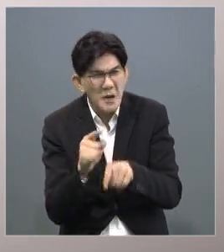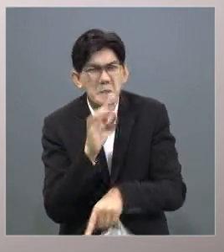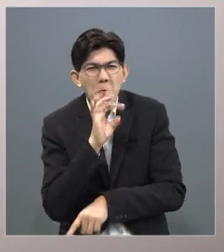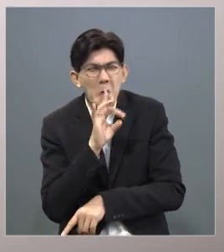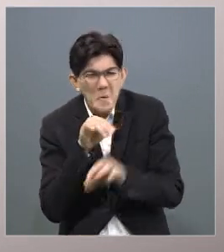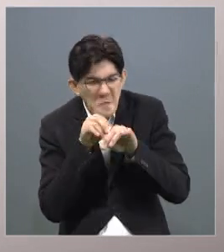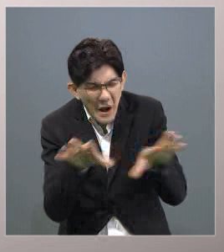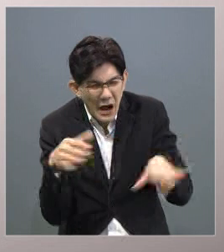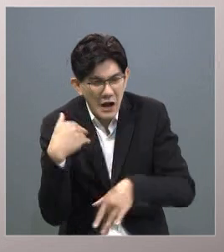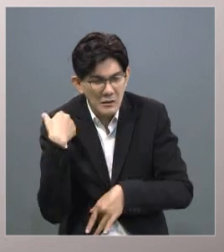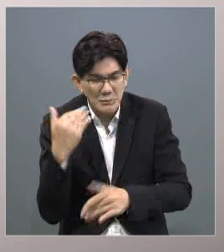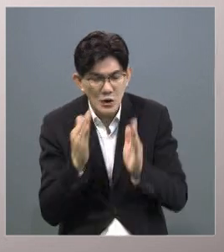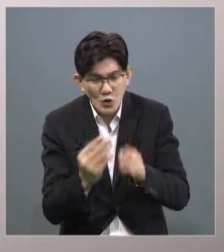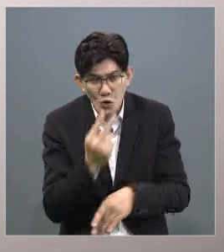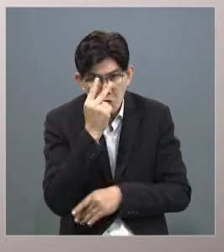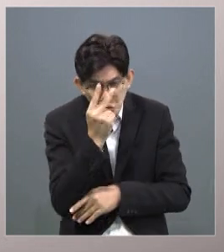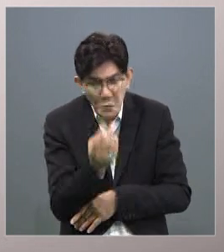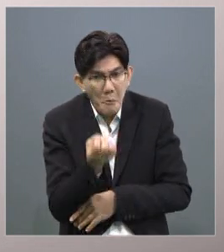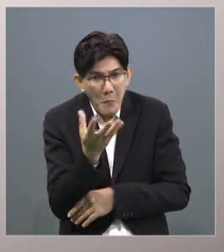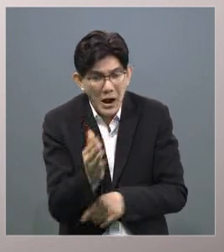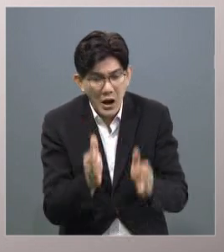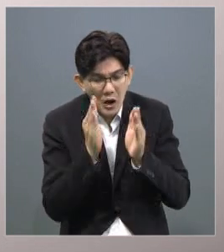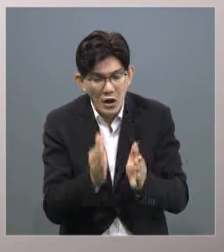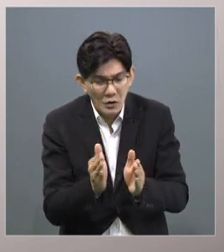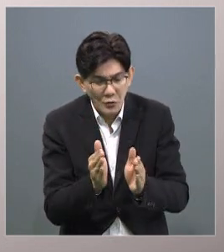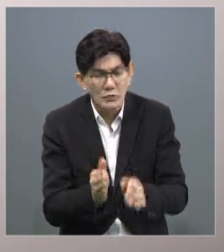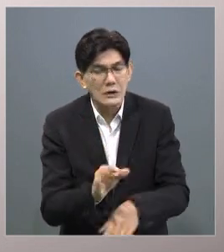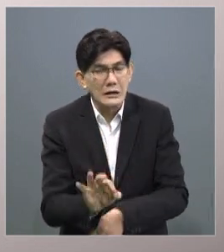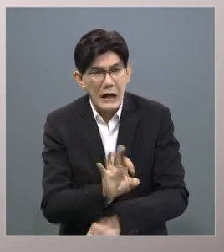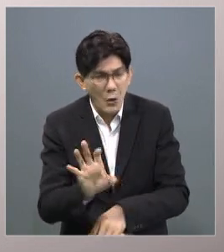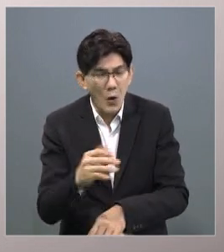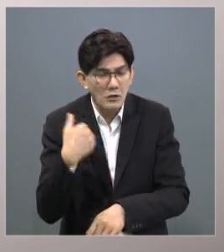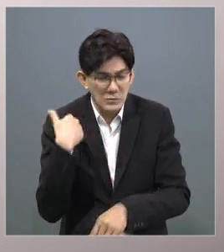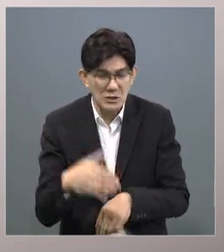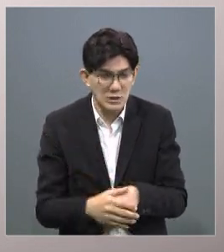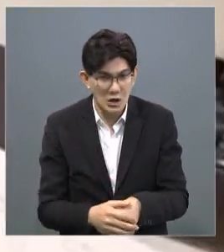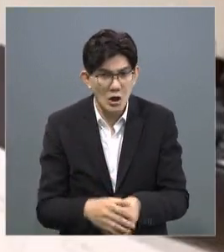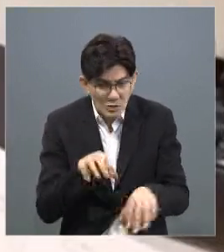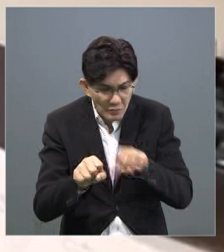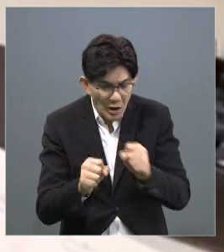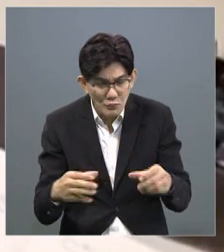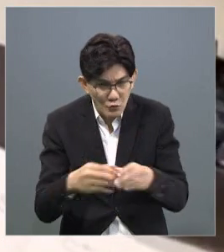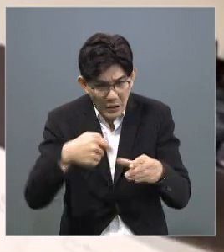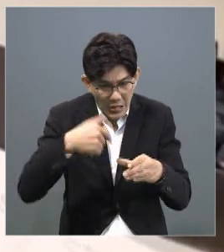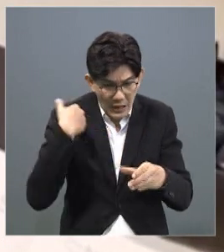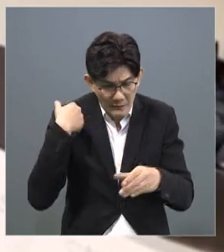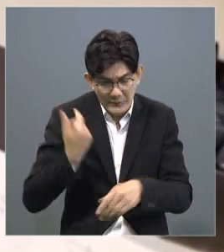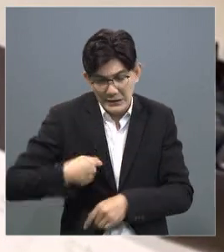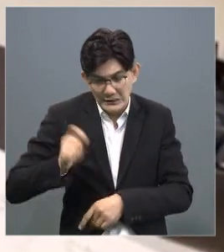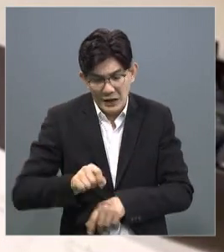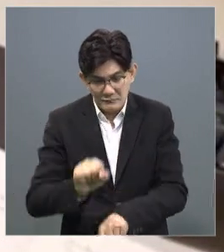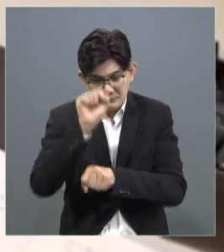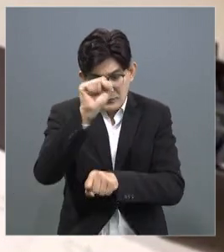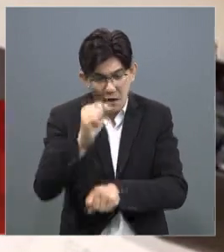อนาจารย์แล้วก็มียอดผู้ติดตามเกือบ 900บัญชีทีเดียวค่ะโดยเจ้าหน้าที่ชุดจกุมนะคะนำหมายศาลเข้าไป